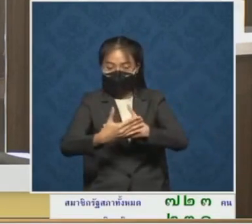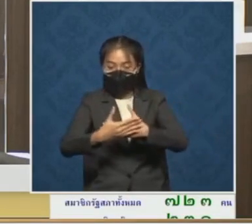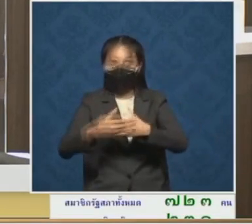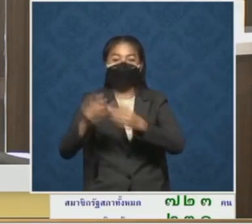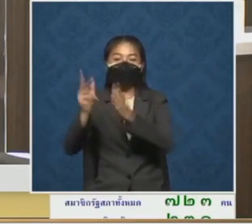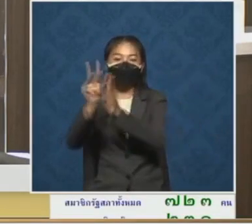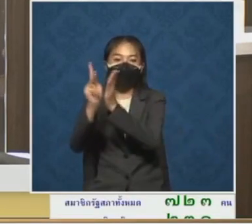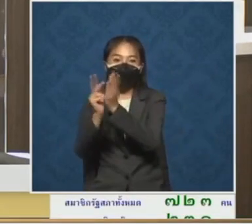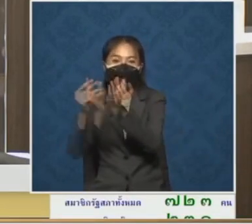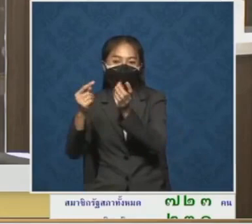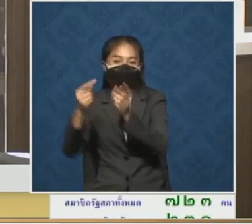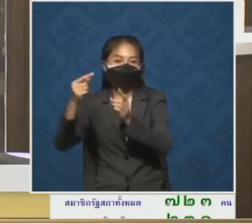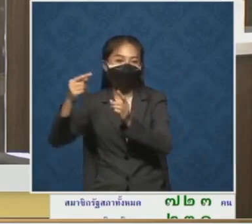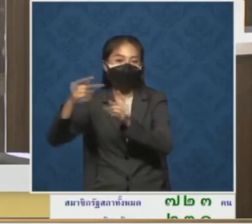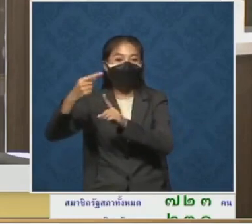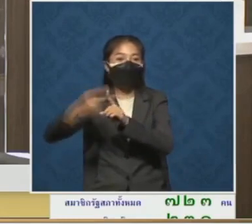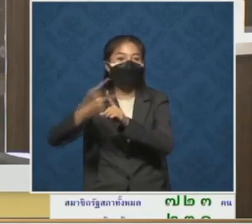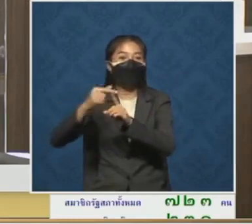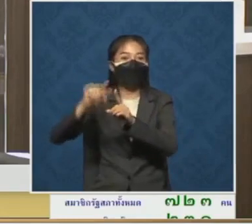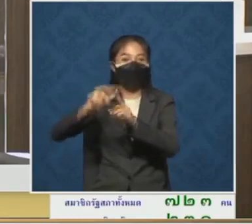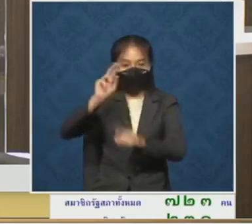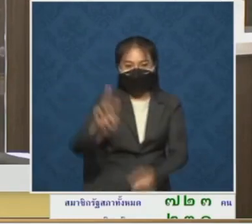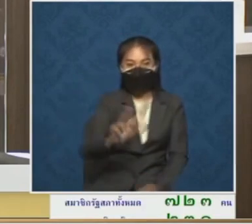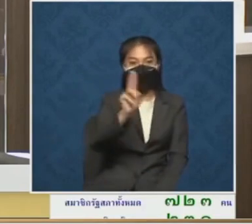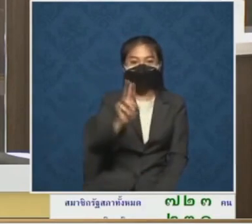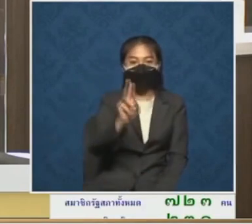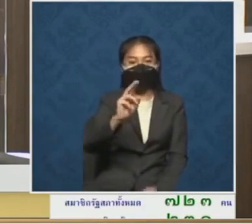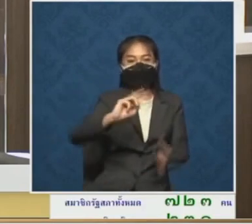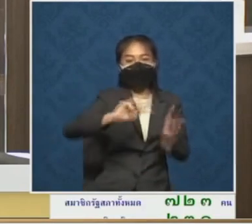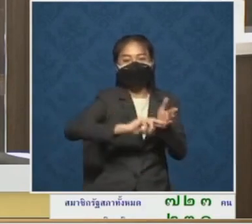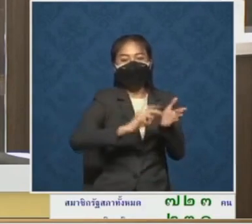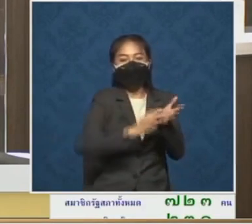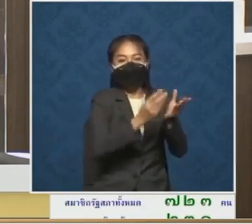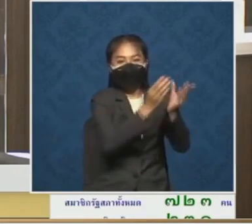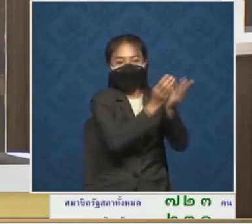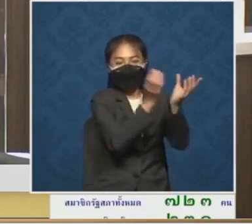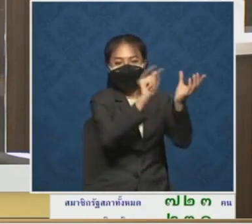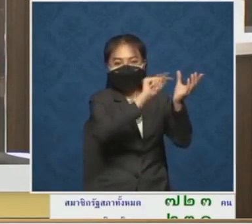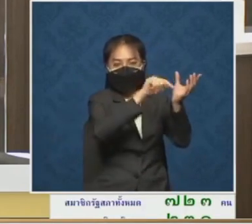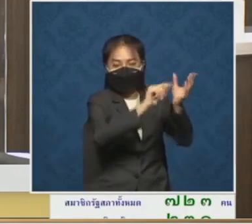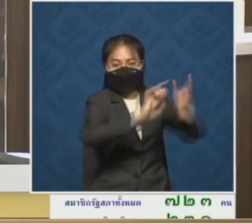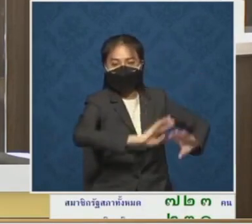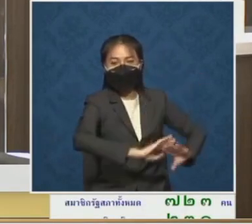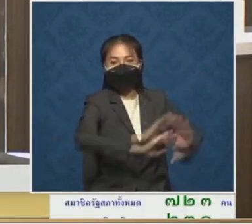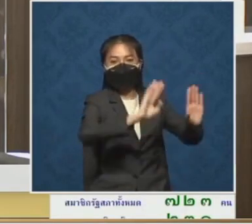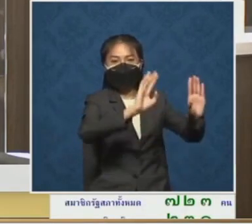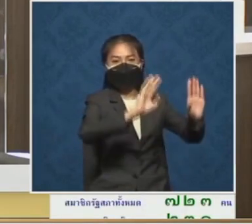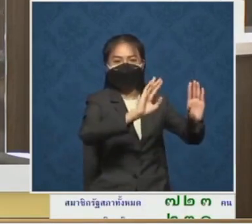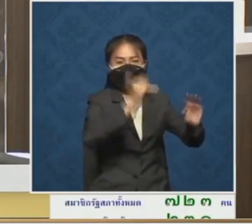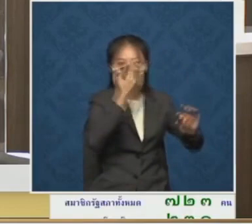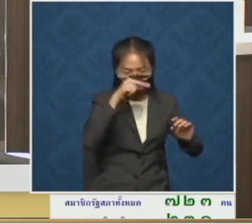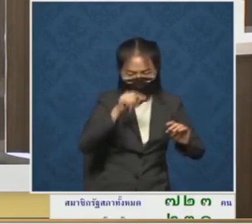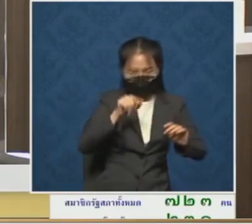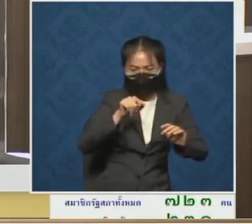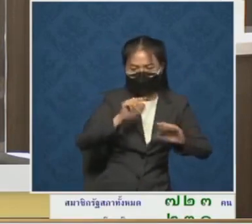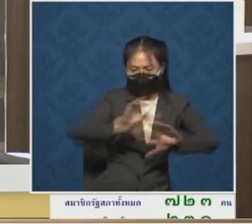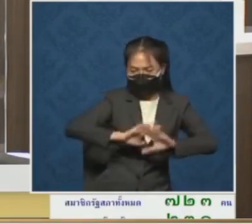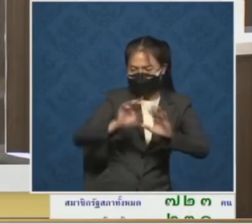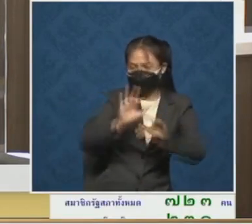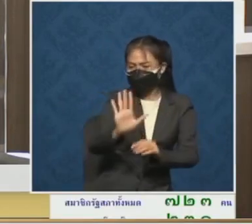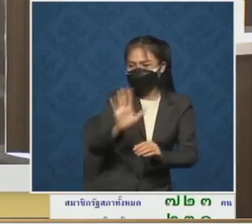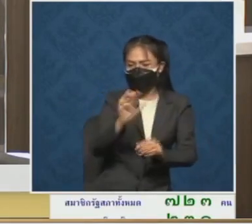ครองชั่วคราวมาใช้ก็แปลว่ายกเลิกรัฐธรรมนูญทำยังไงจะไม่ยกเลิกรัฐธรรมนูญต่างหากล่ะ